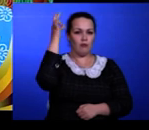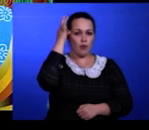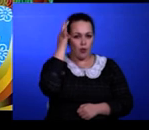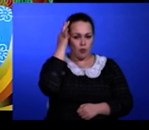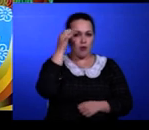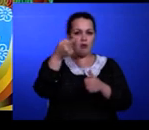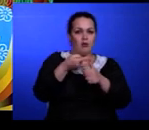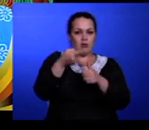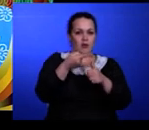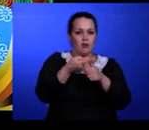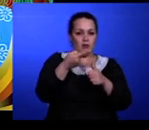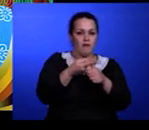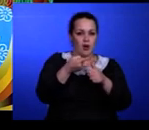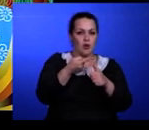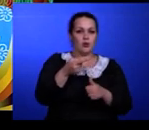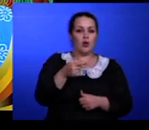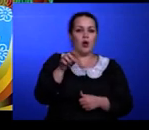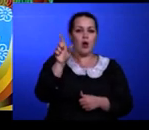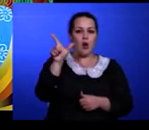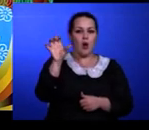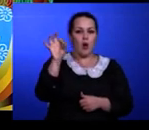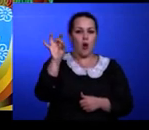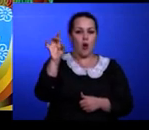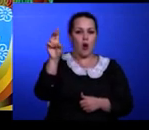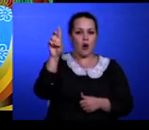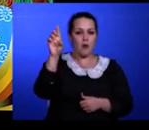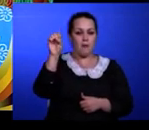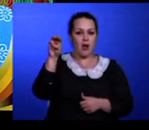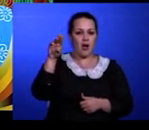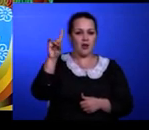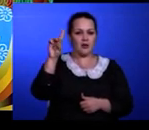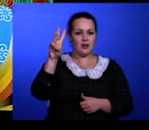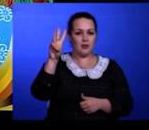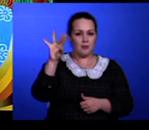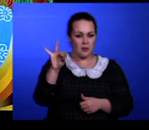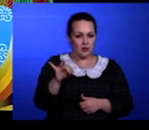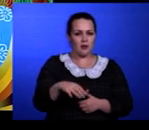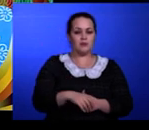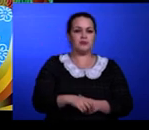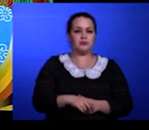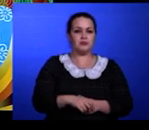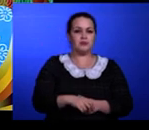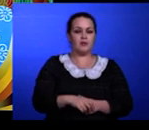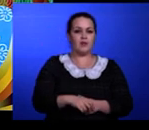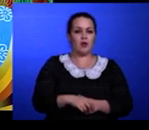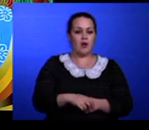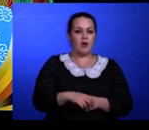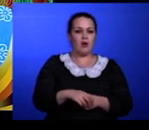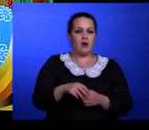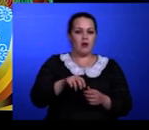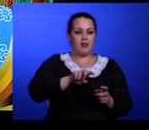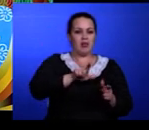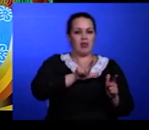штурмовиков летчики между собой истребители двигались к линии фронта